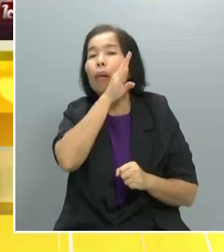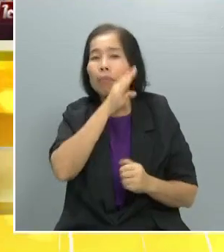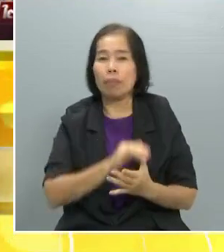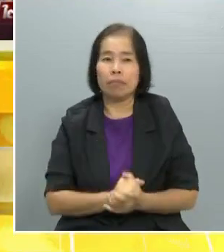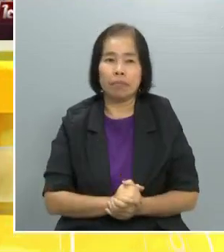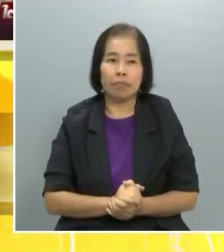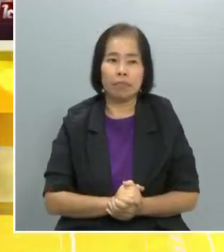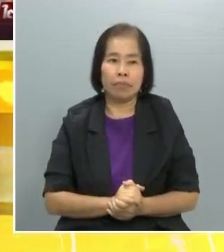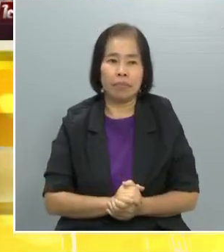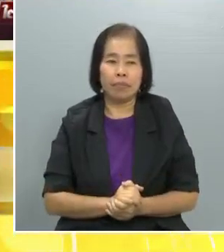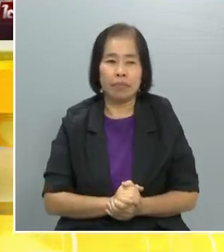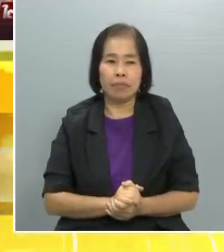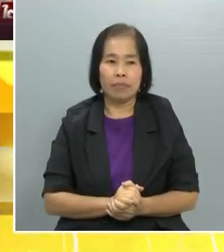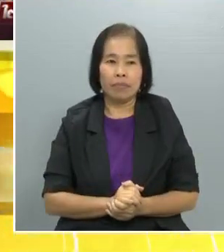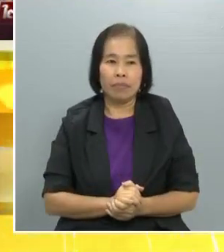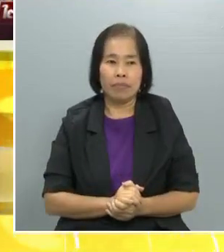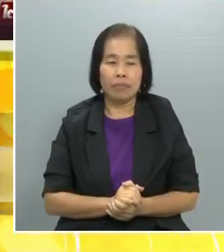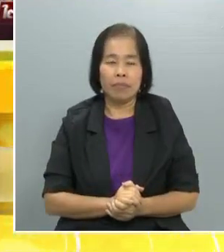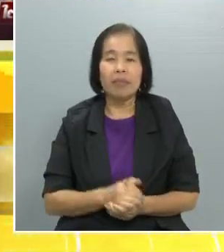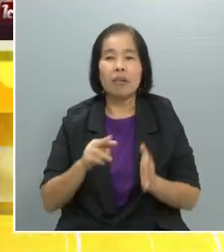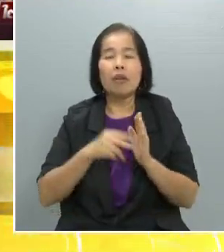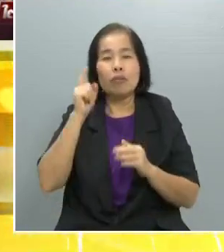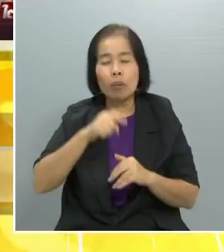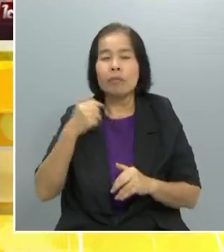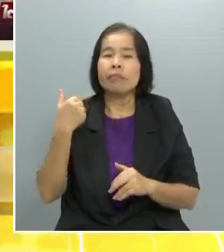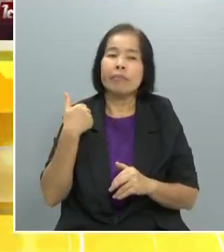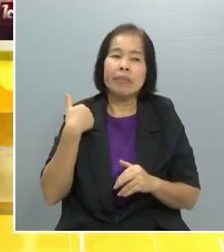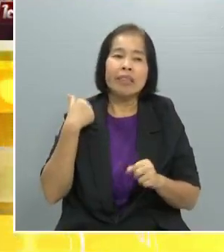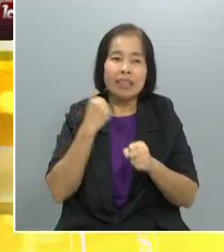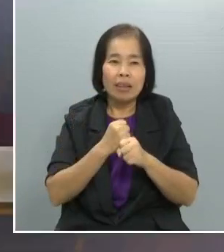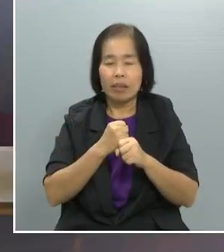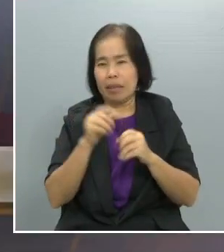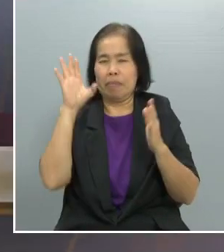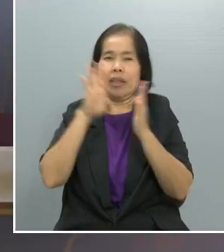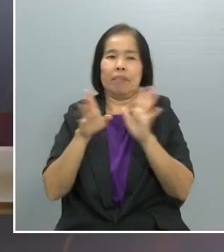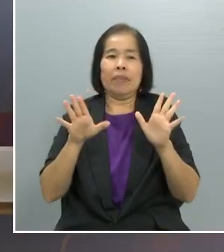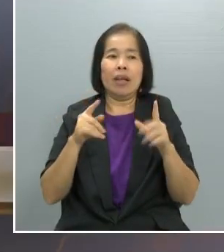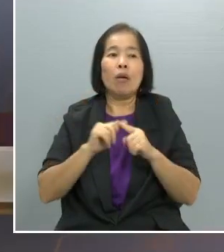าพอินเสิร์ตผิดนะจริงๆมันต้องเป็นเกี่ยวกับเรื่องวันเกิดเหตุใช่ไหมแต่นี่กลายเป็นฝ่ายค้านนอกสภาไปแล้ว